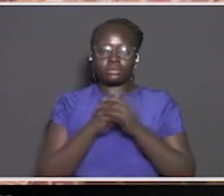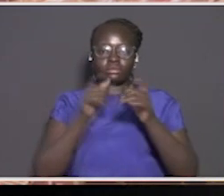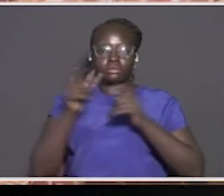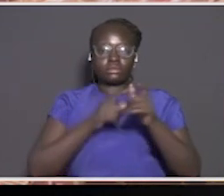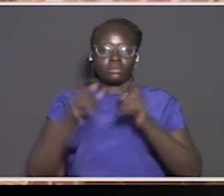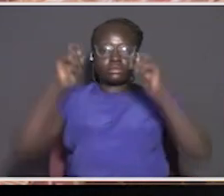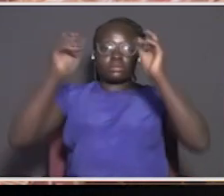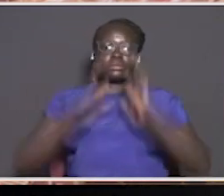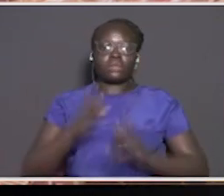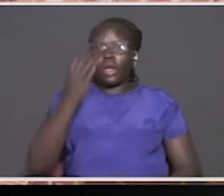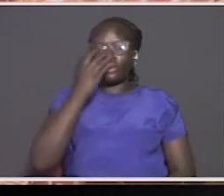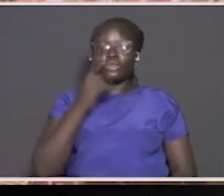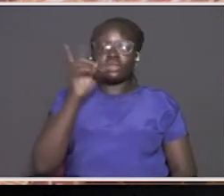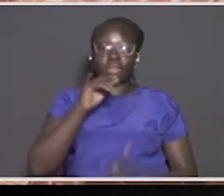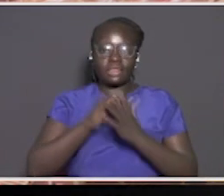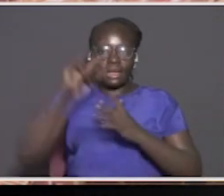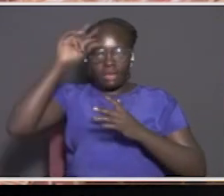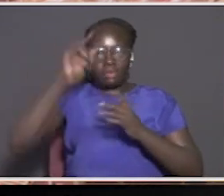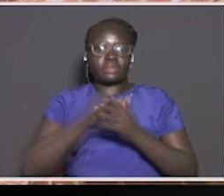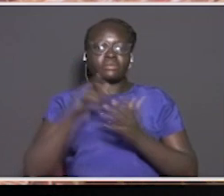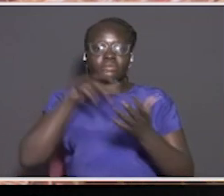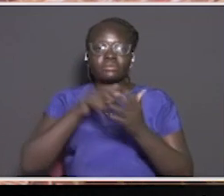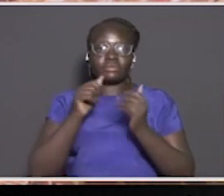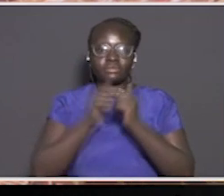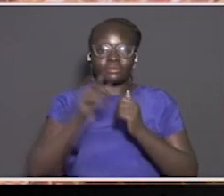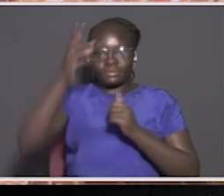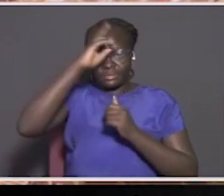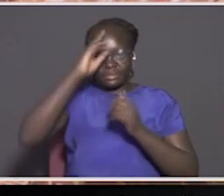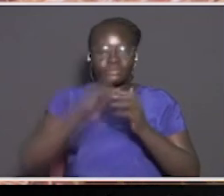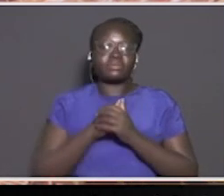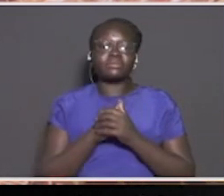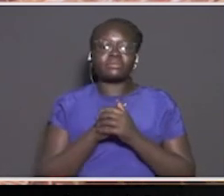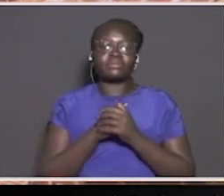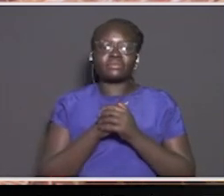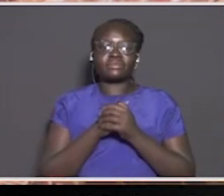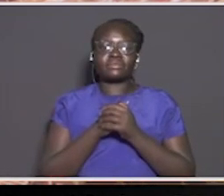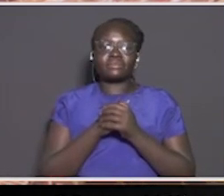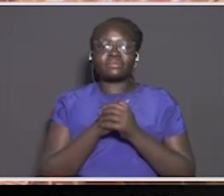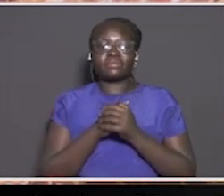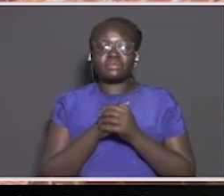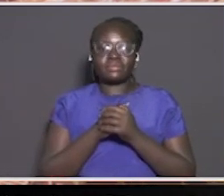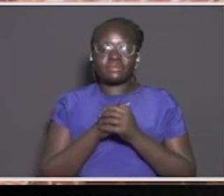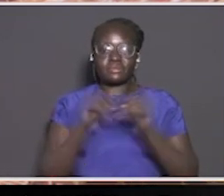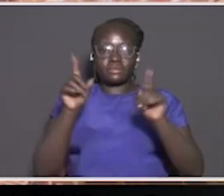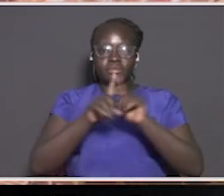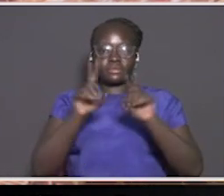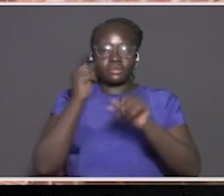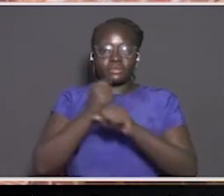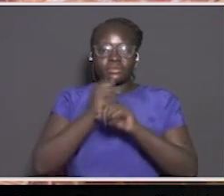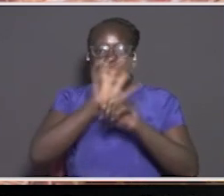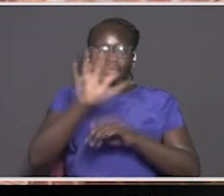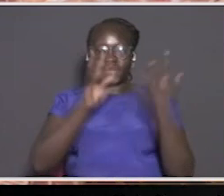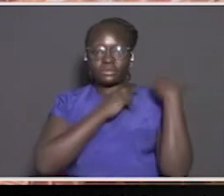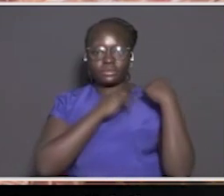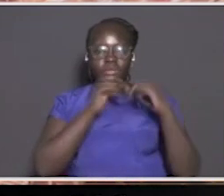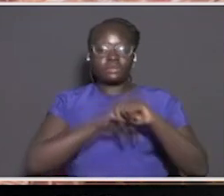Ruto amesema kuwa serikali itasimama na maafisa wa polisi kwani wametekeleza majukumu yao vilivyo